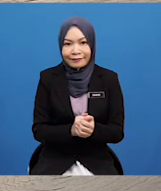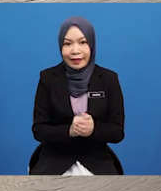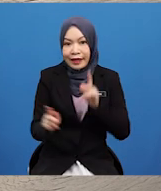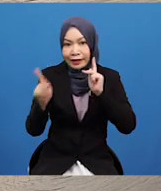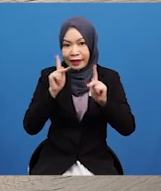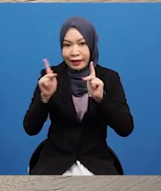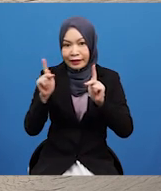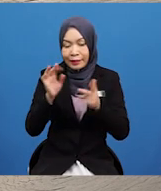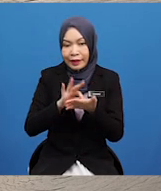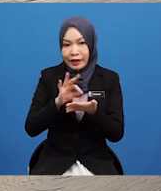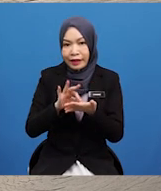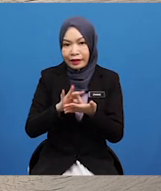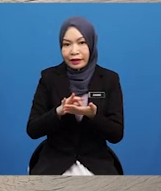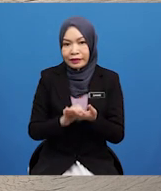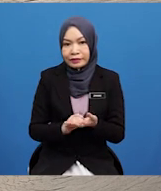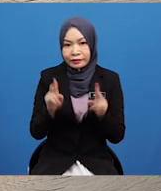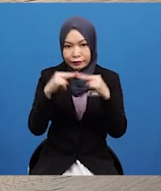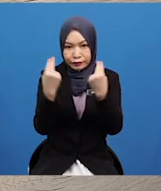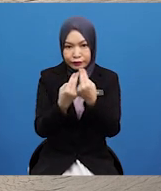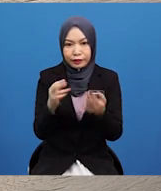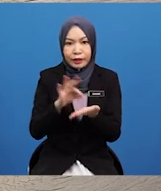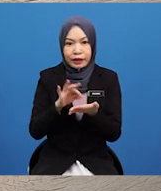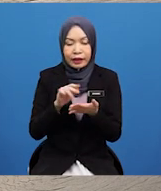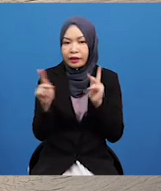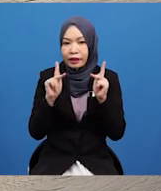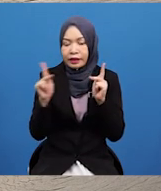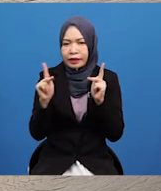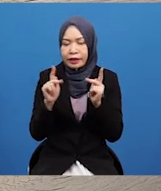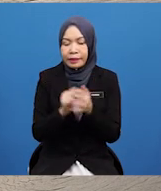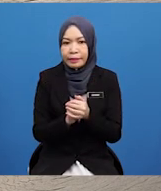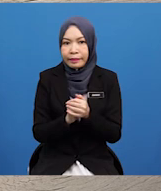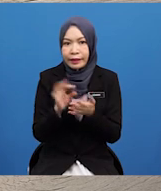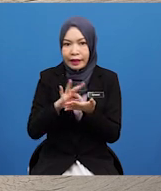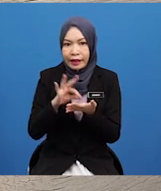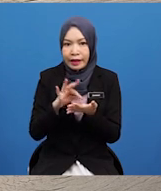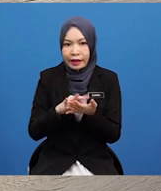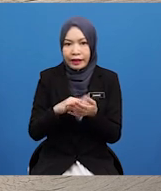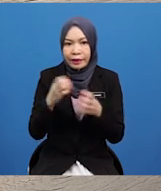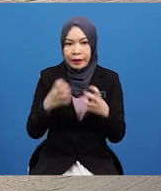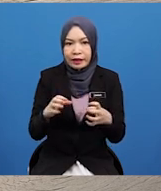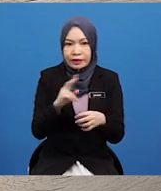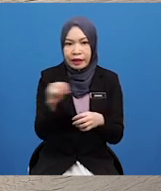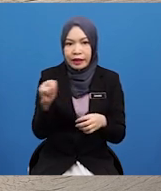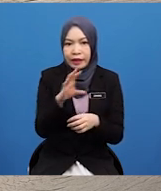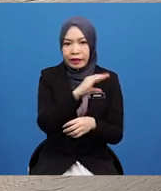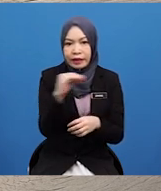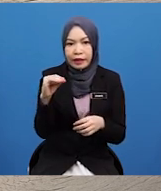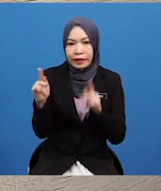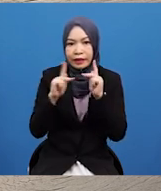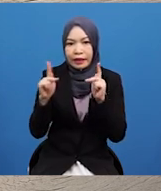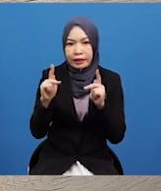kata bilangan himpunan, kata bilangan pecahan, kata bilangan kardinal dan kata